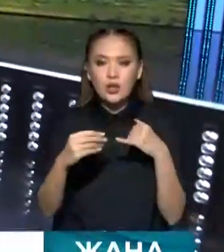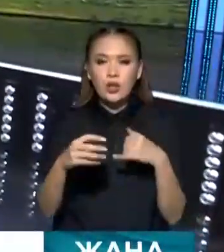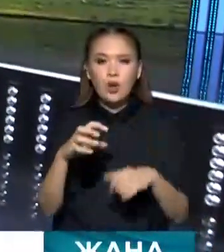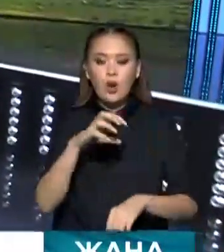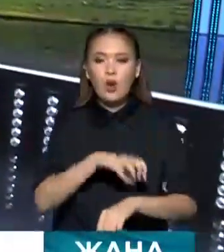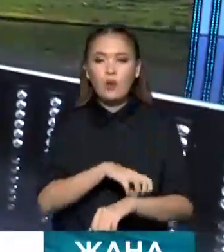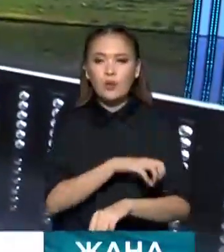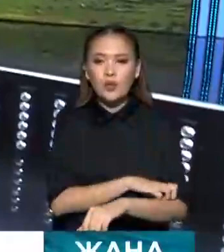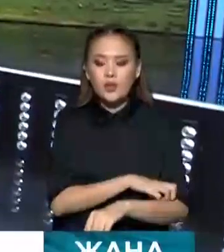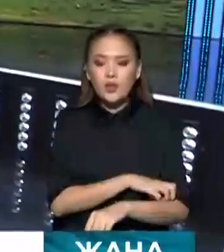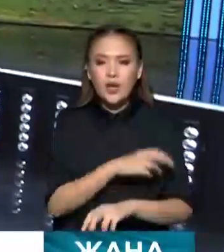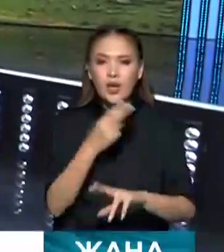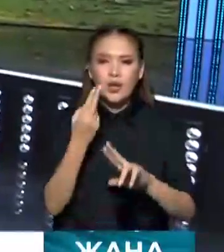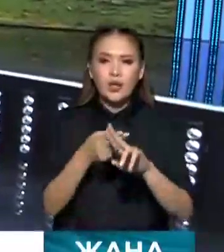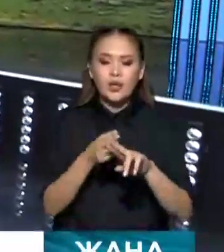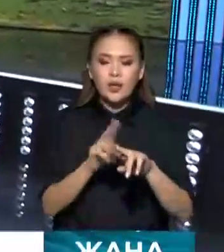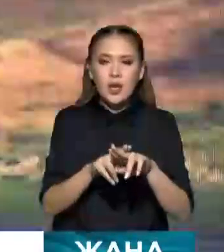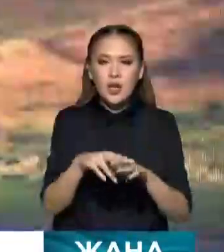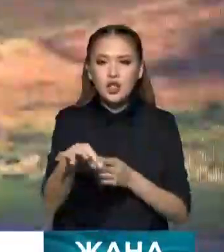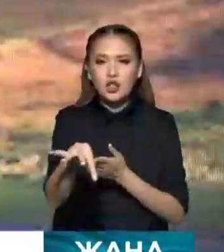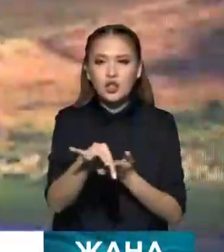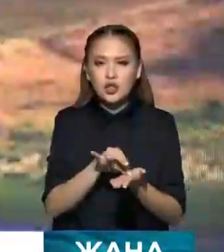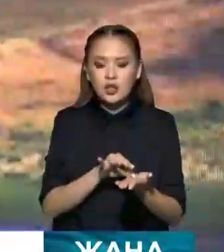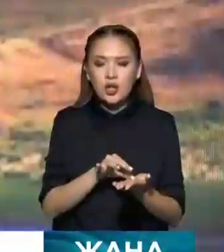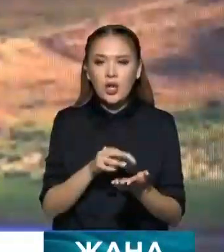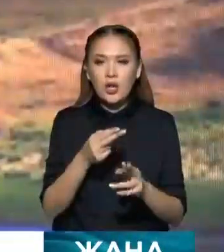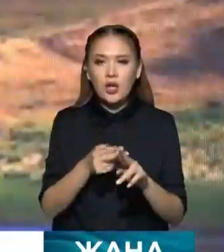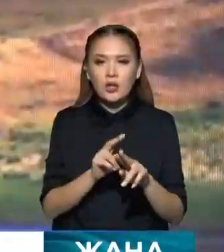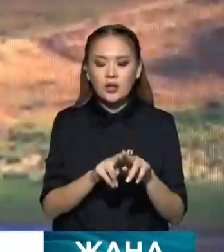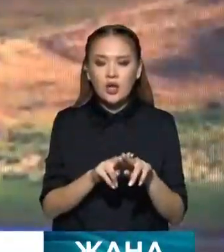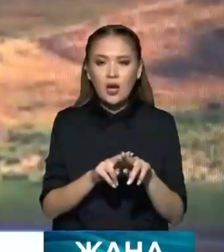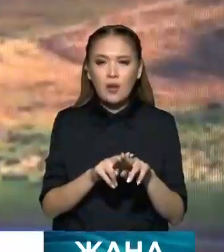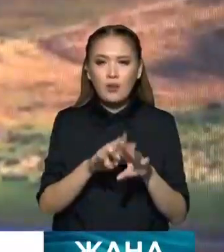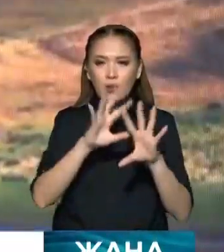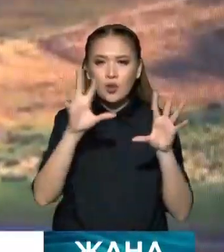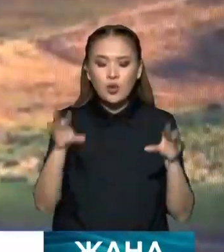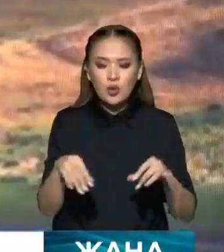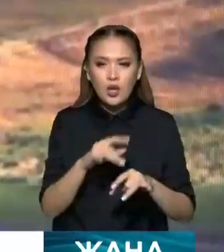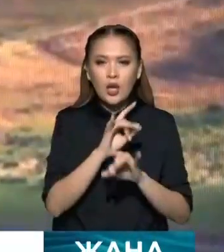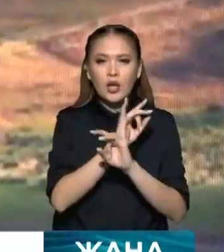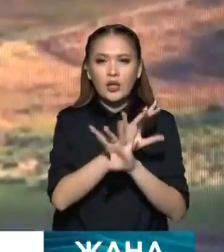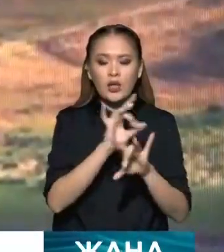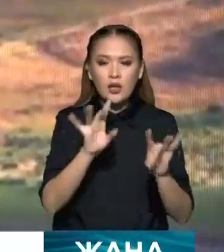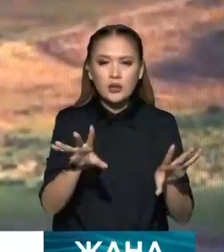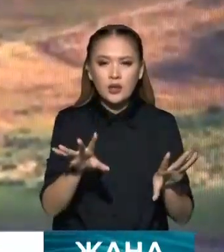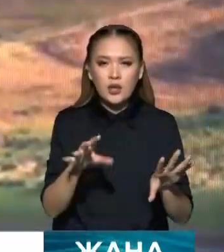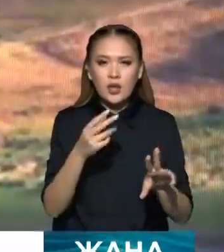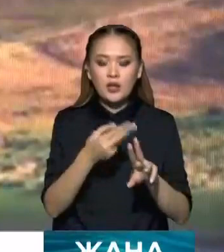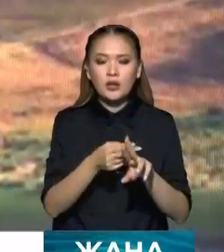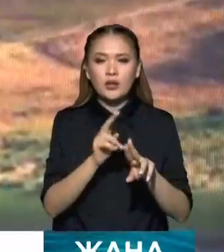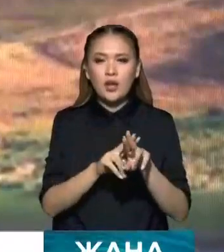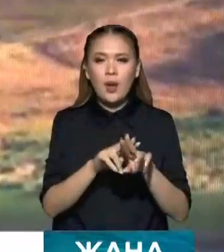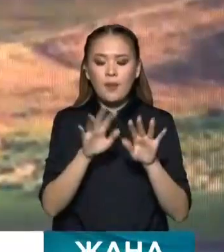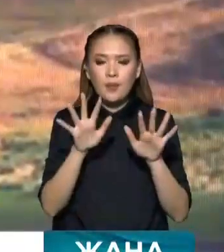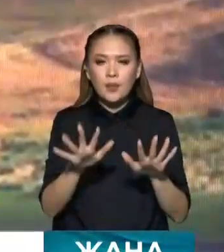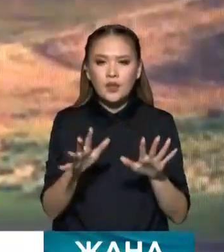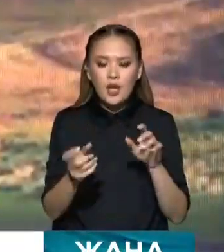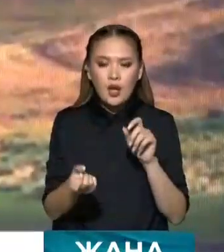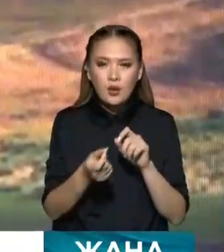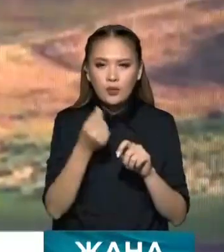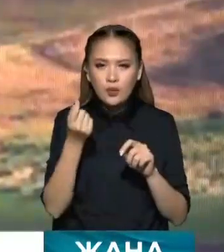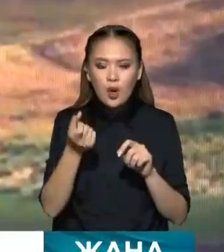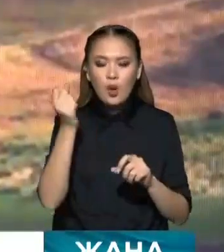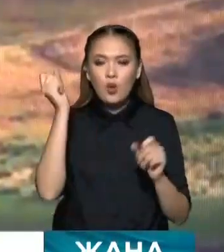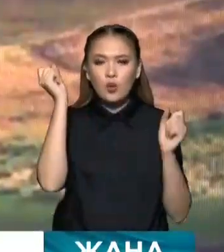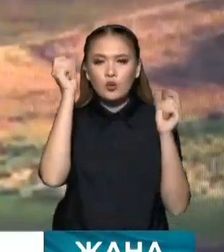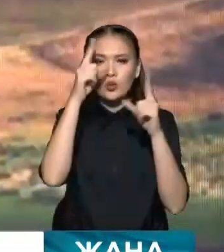жанында жедел арна бар. Сол арнаға бүкіл ақпараттың барлығы түседі. Сол жерде жаңағы сараптама жасалады. Сонан